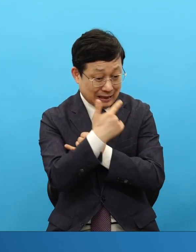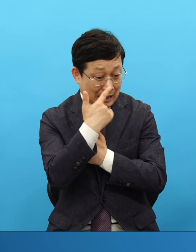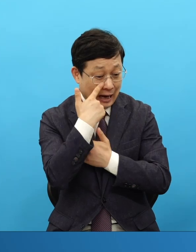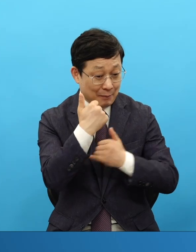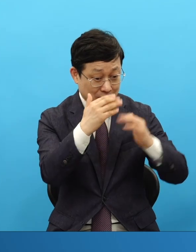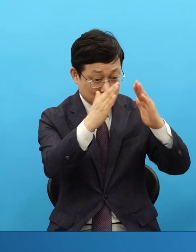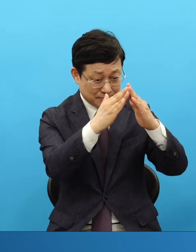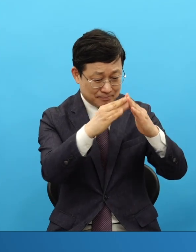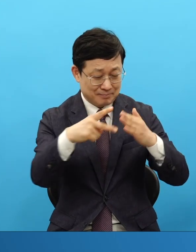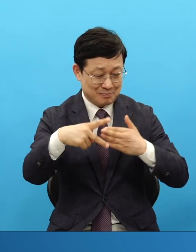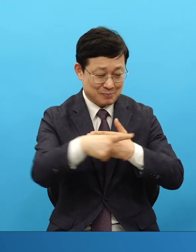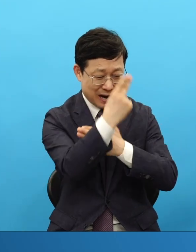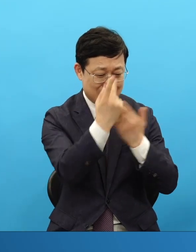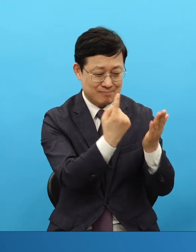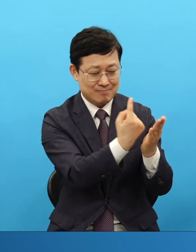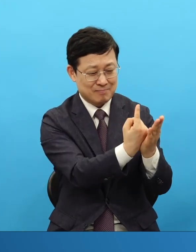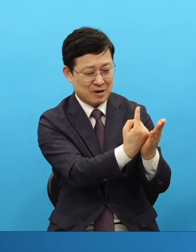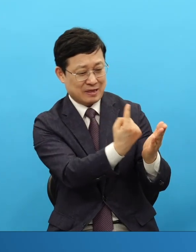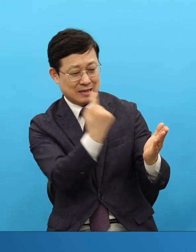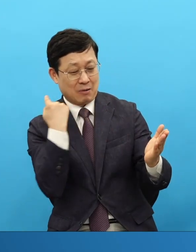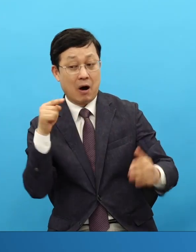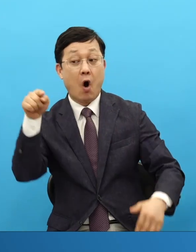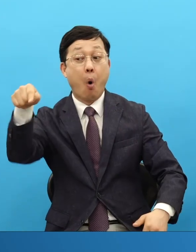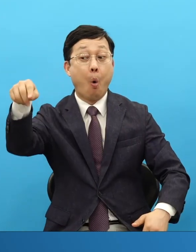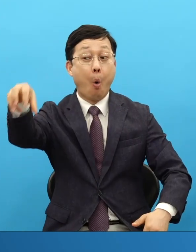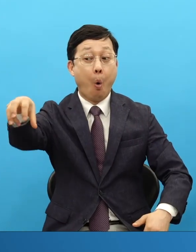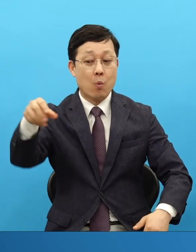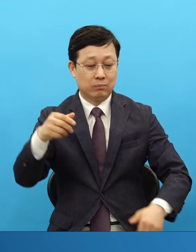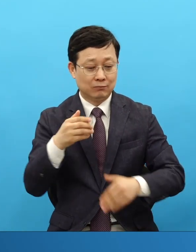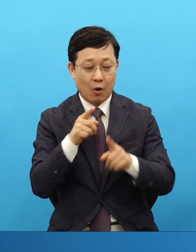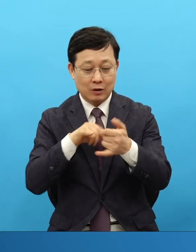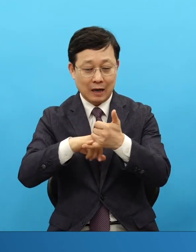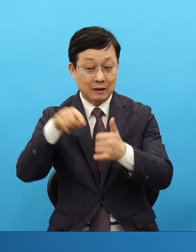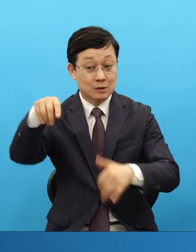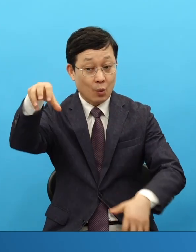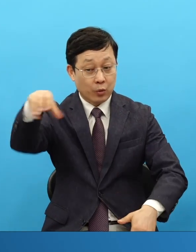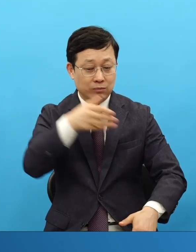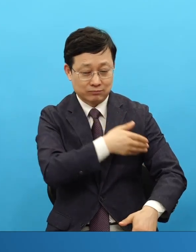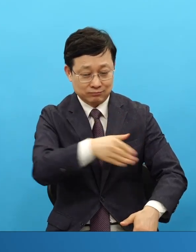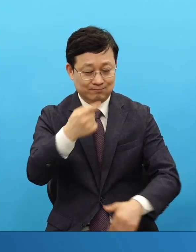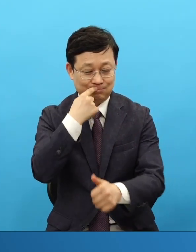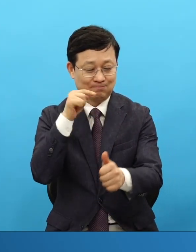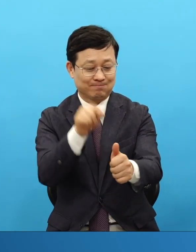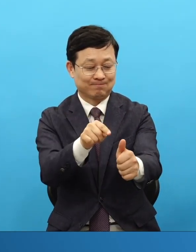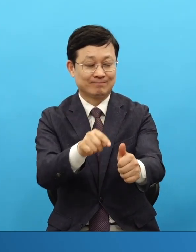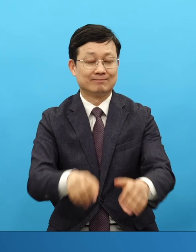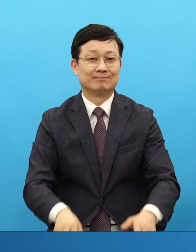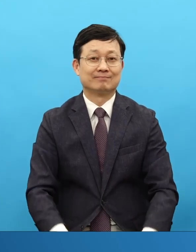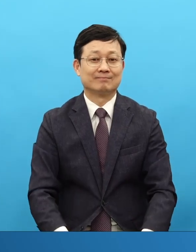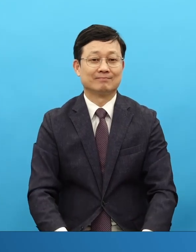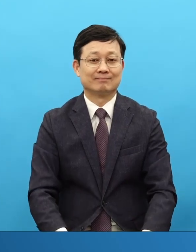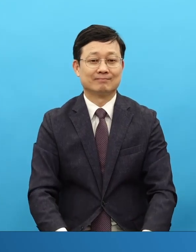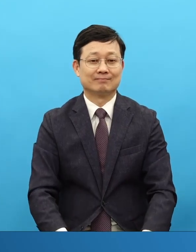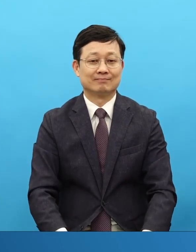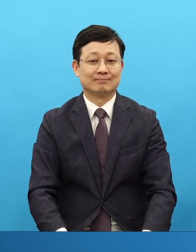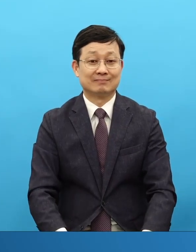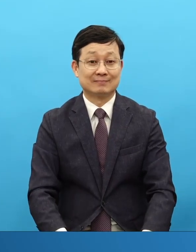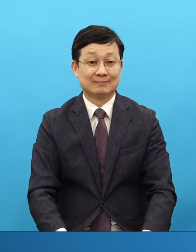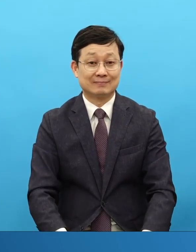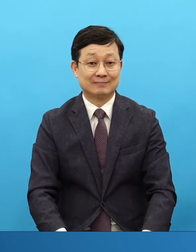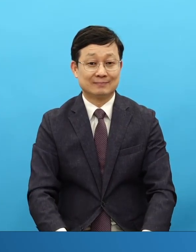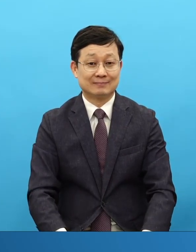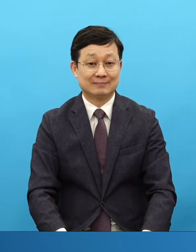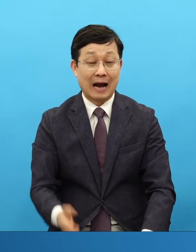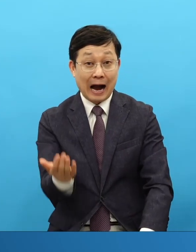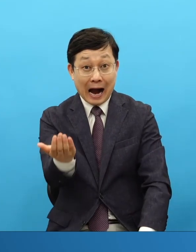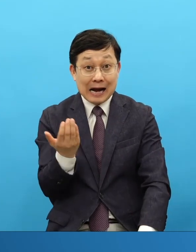네게 지시할 땅으로 가라. is leave your father and your country, go to the land I will show you. 이렇게 하고 있으면 하나님의